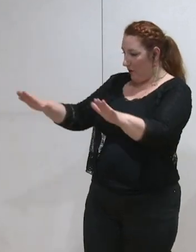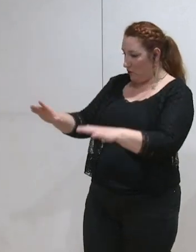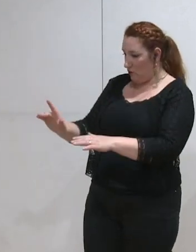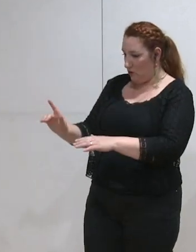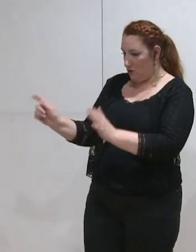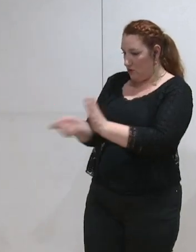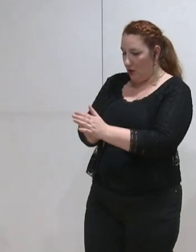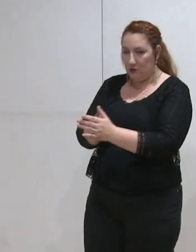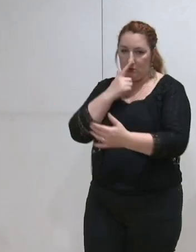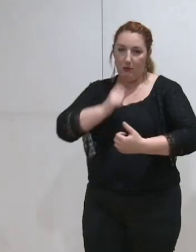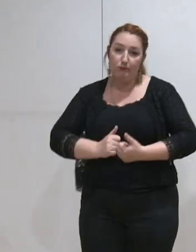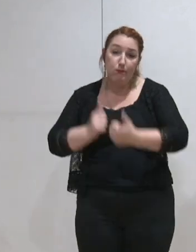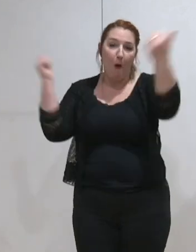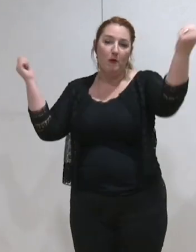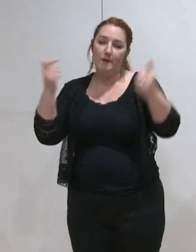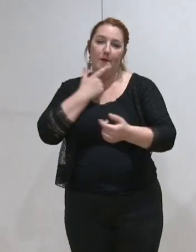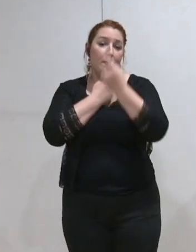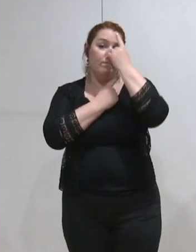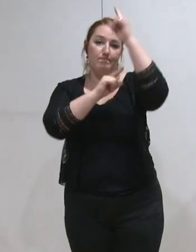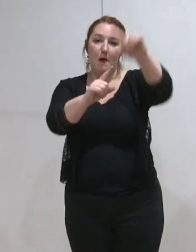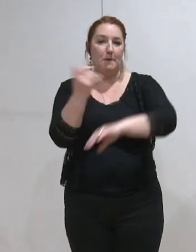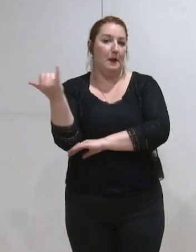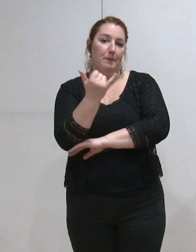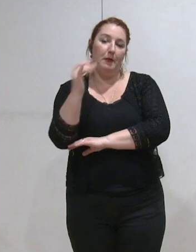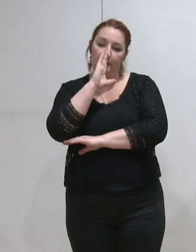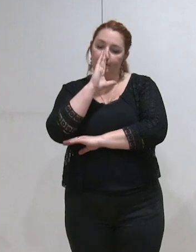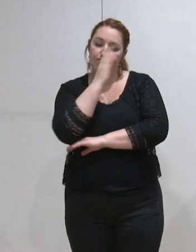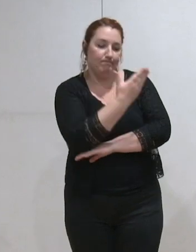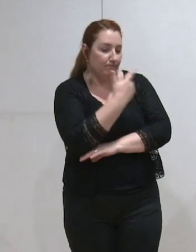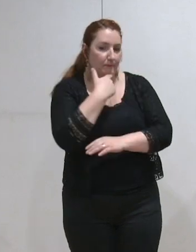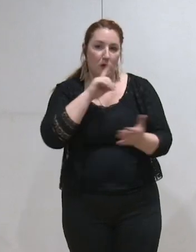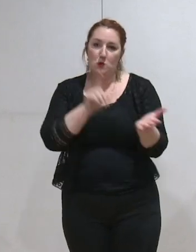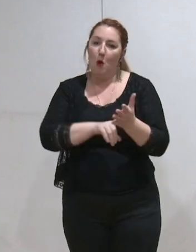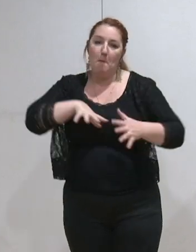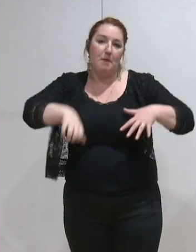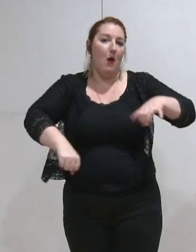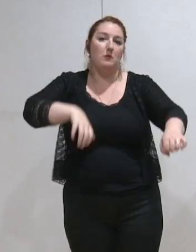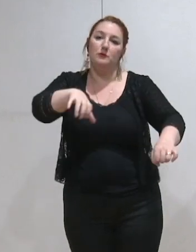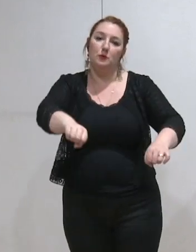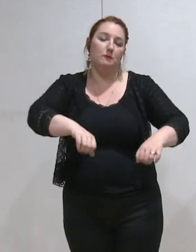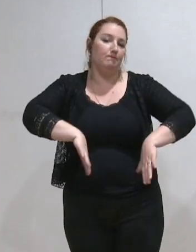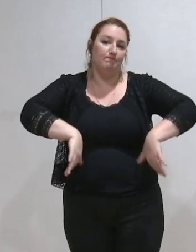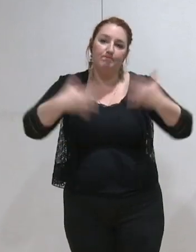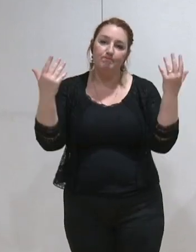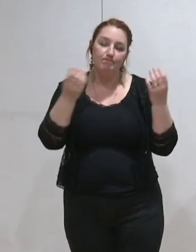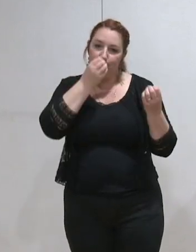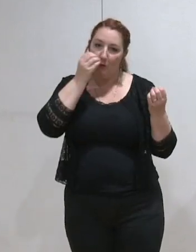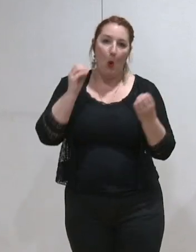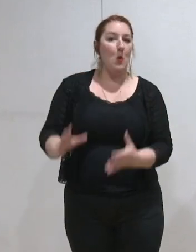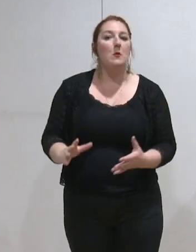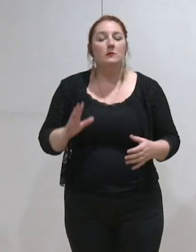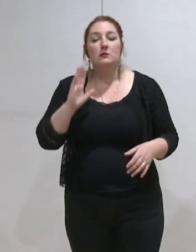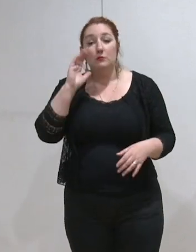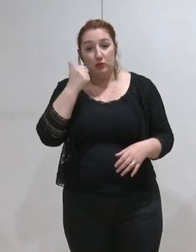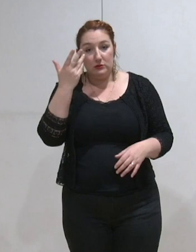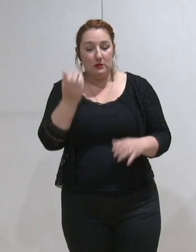quartier de renoncer à faire appel et donc de renoncer au droit de préemption et donc il y aura un nouvel arrêté qui sera